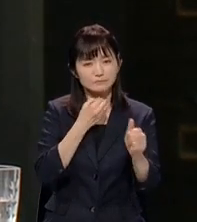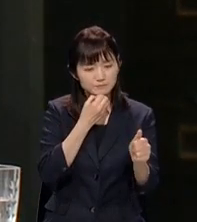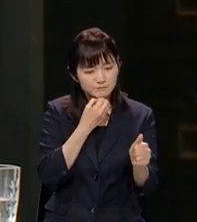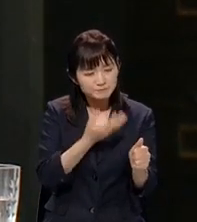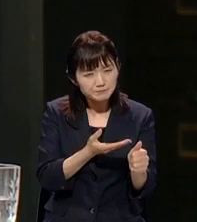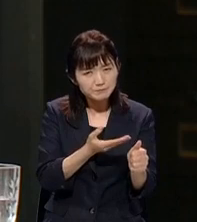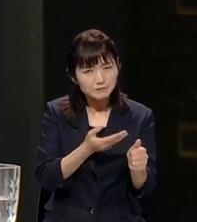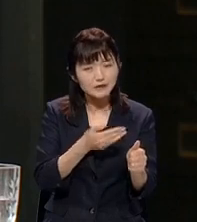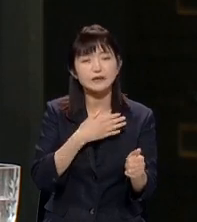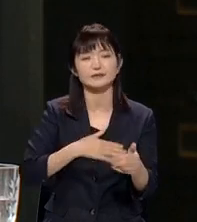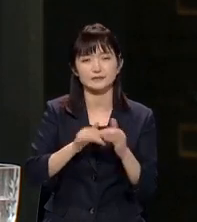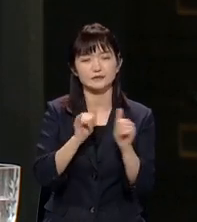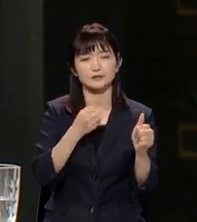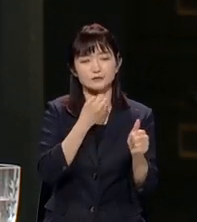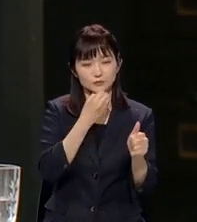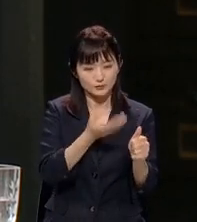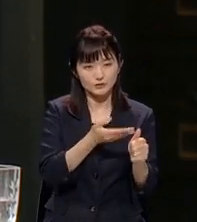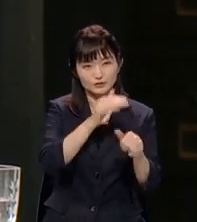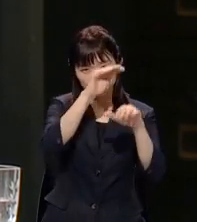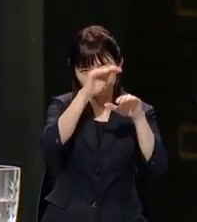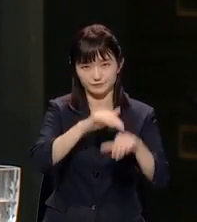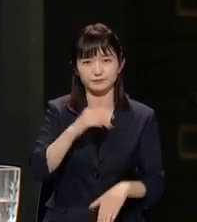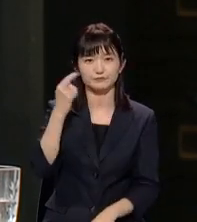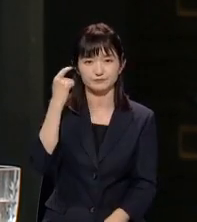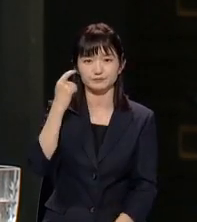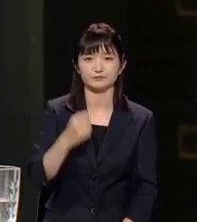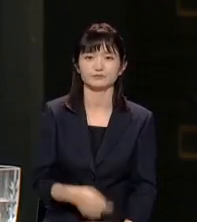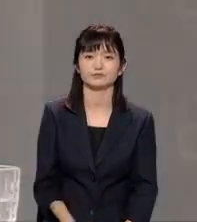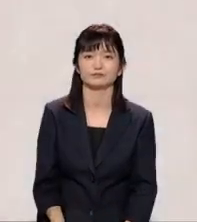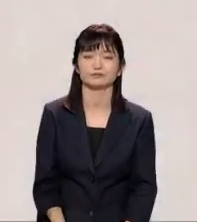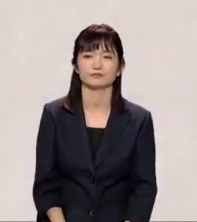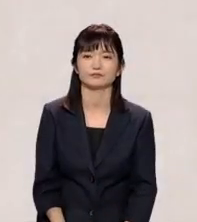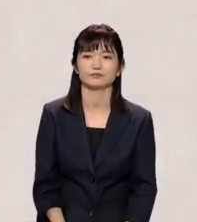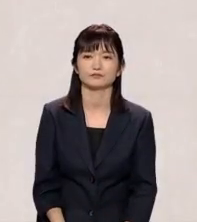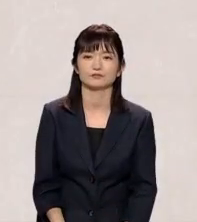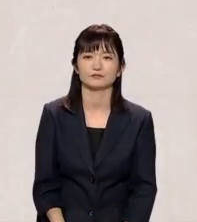털어놓은 지인이 털어놓은 얘긴데 잠깐 듣고 가시죠